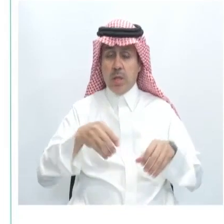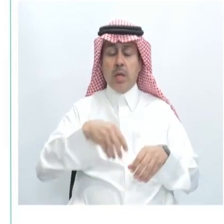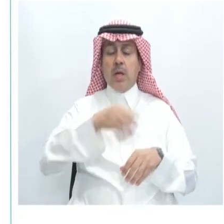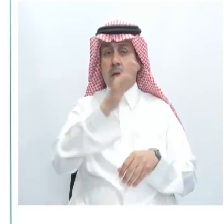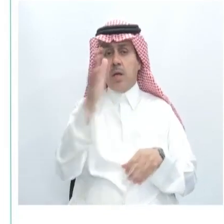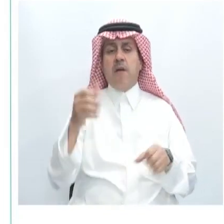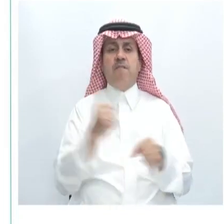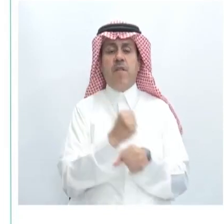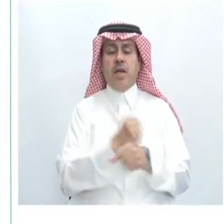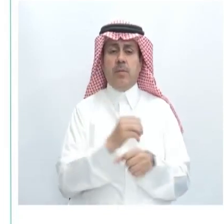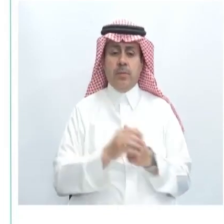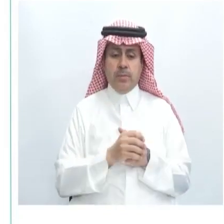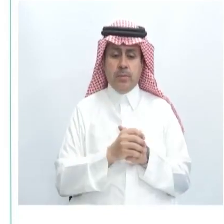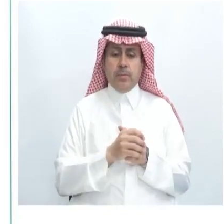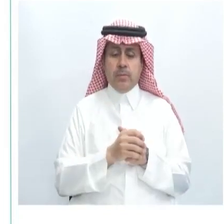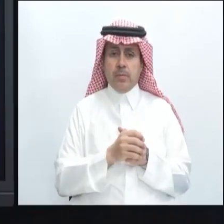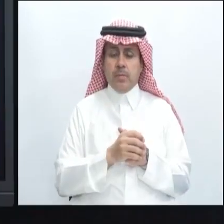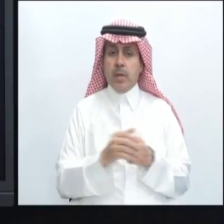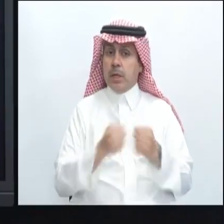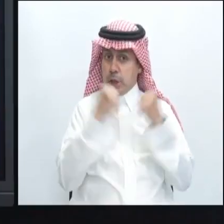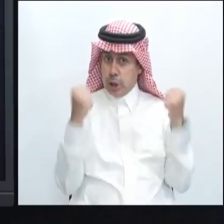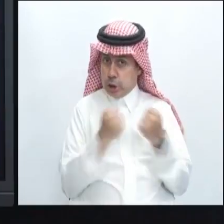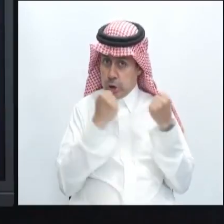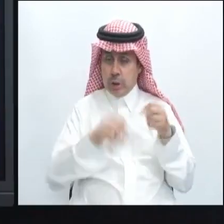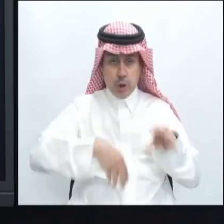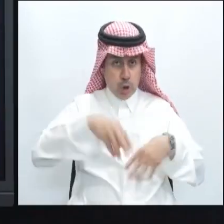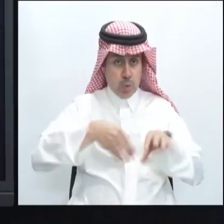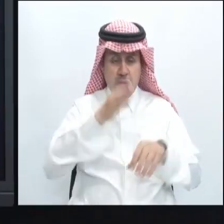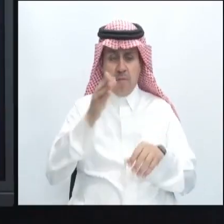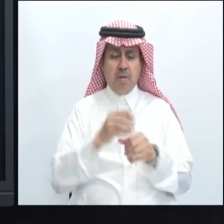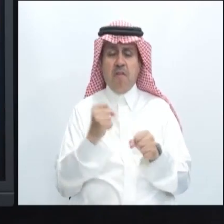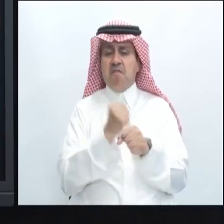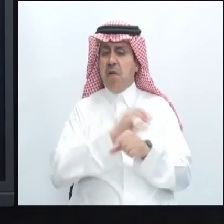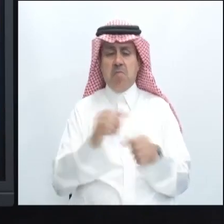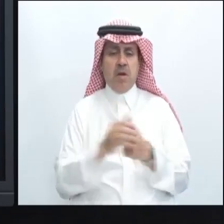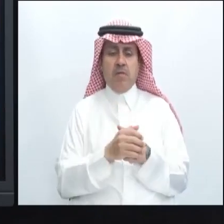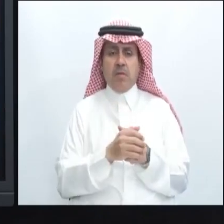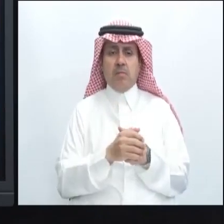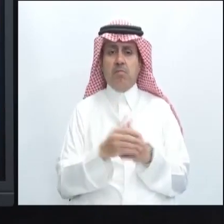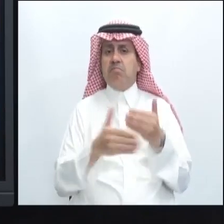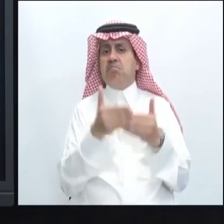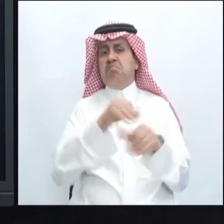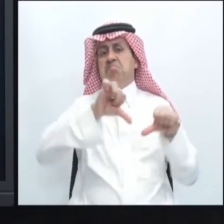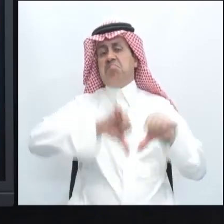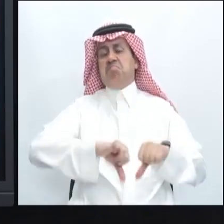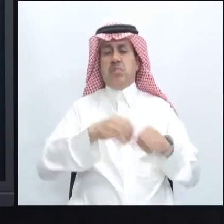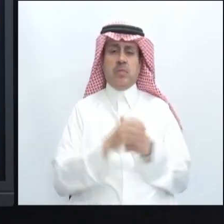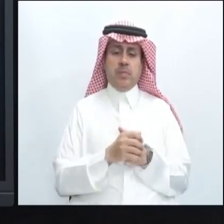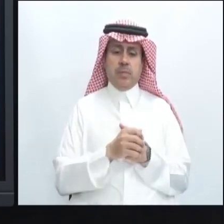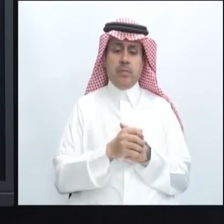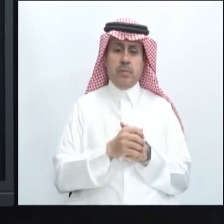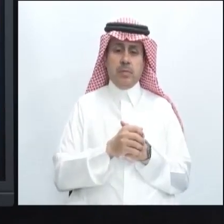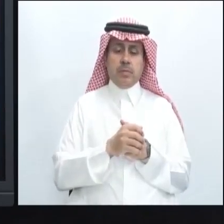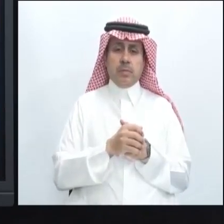هنالك انشطه تسويقيه قد لا تكون فاعله وهي التي لا تبنى بشكل صحيح على احتياج العميل على رغباته